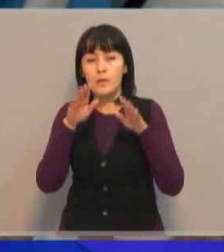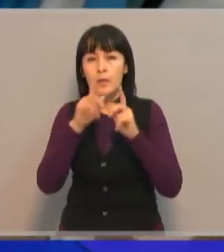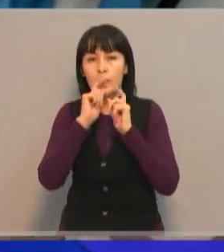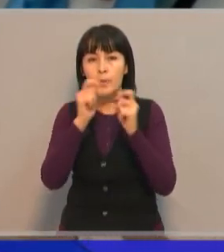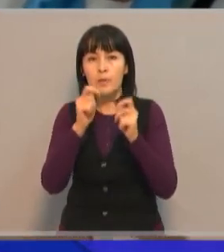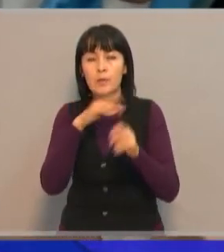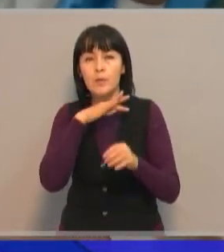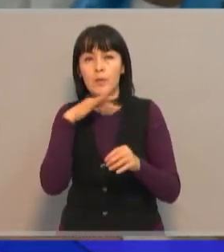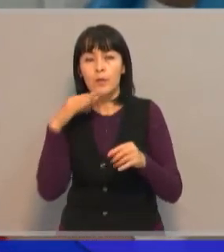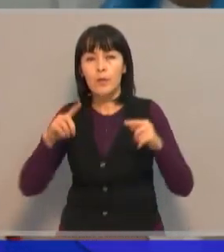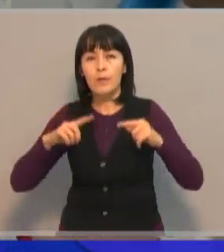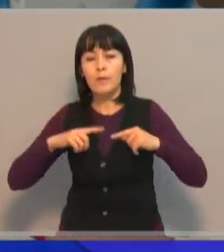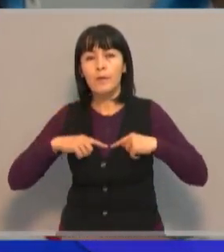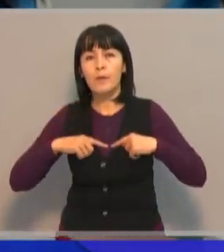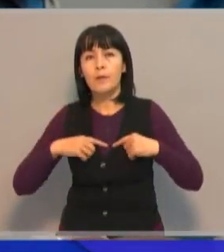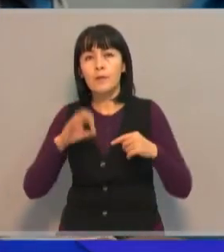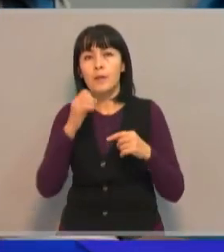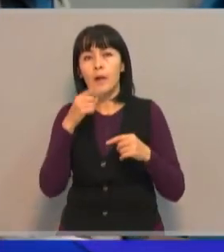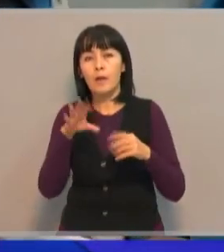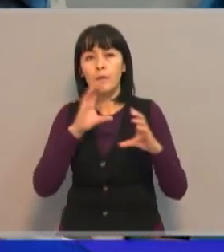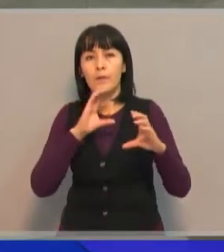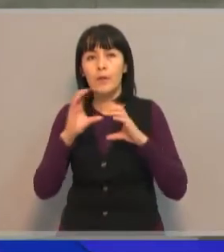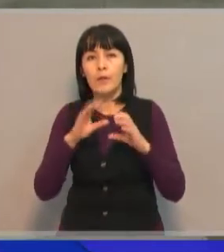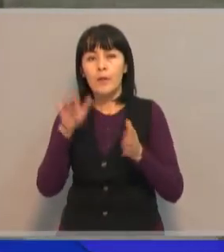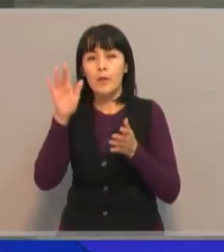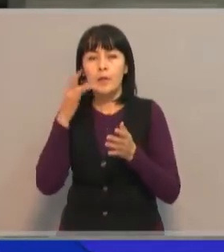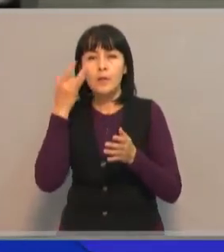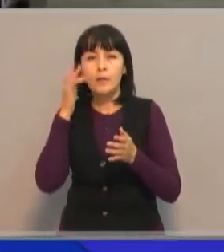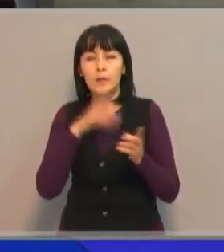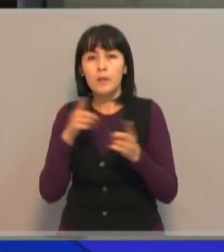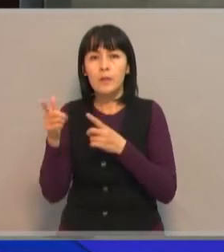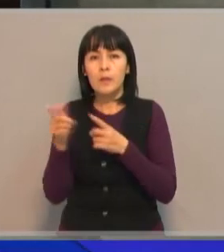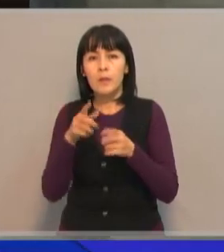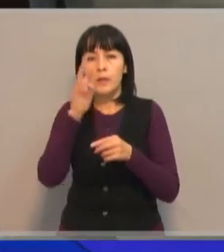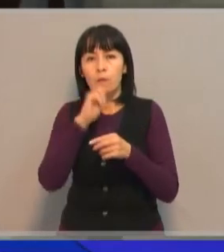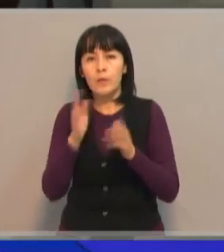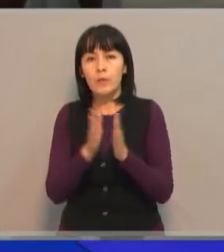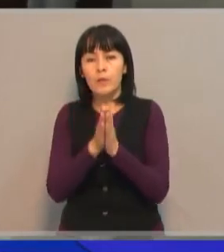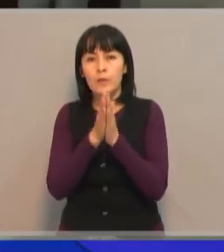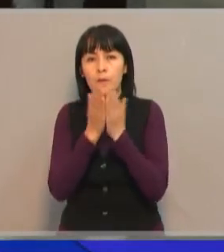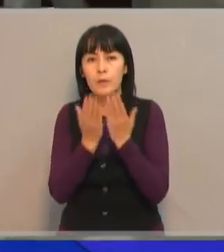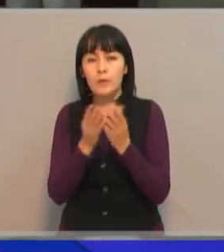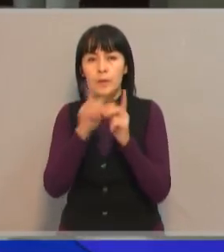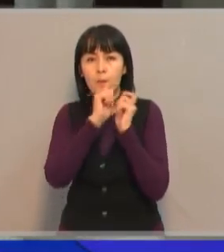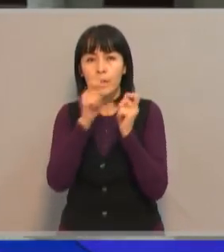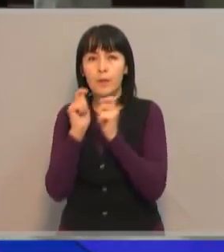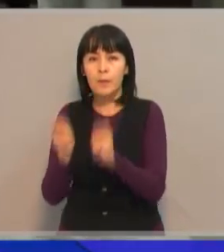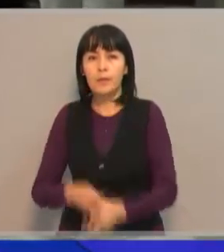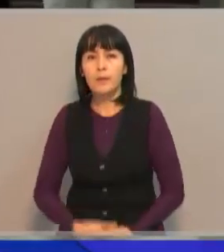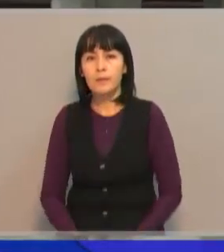командалық нәтиже бойынша финалистер Альфа академиясының шетелдік дайындық курстарына сертификаттармен